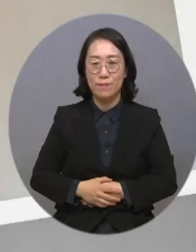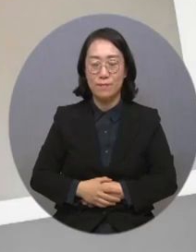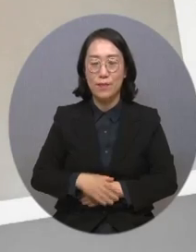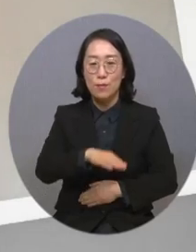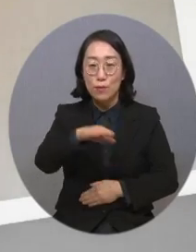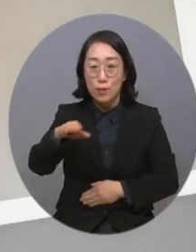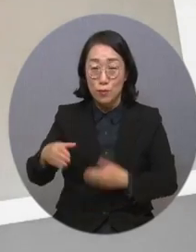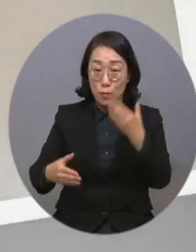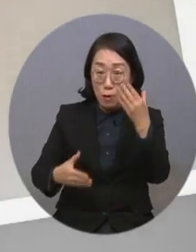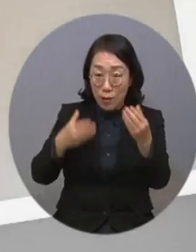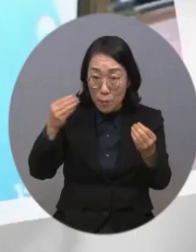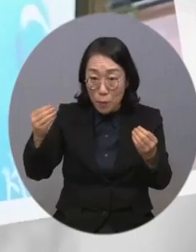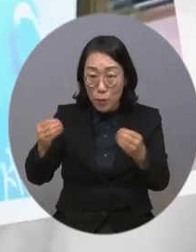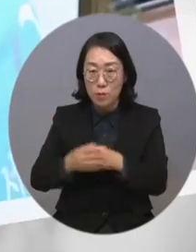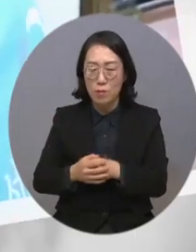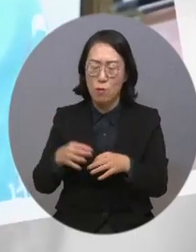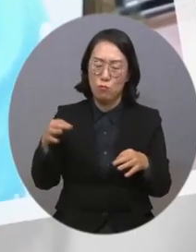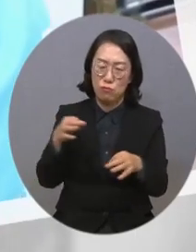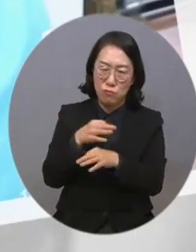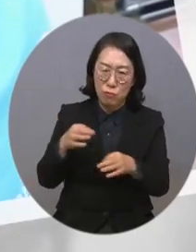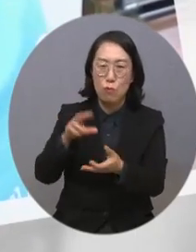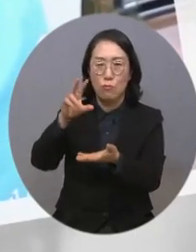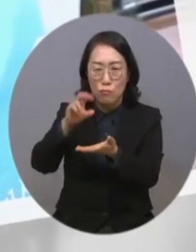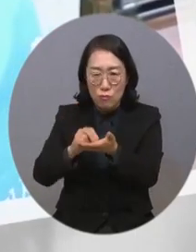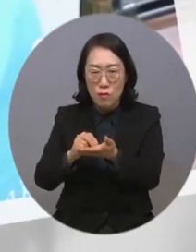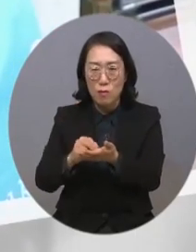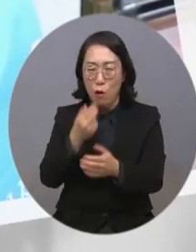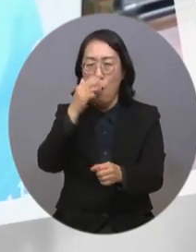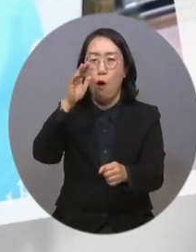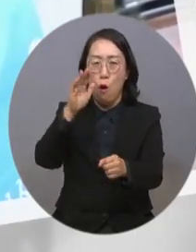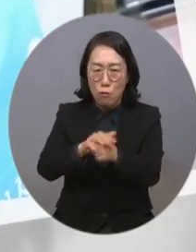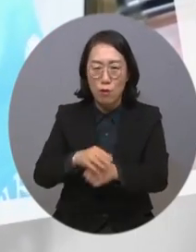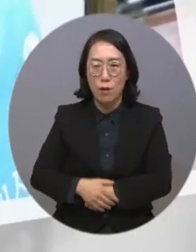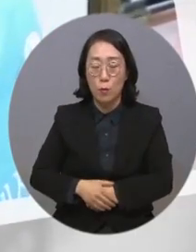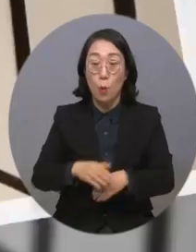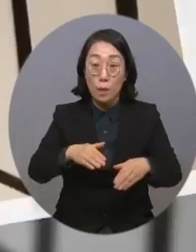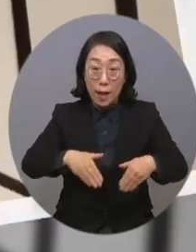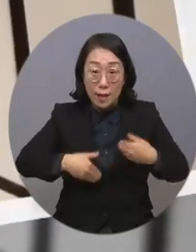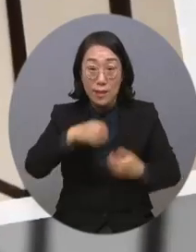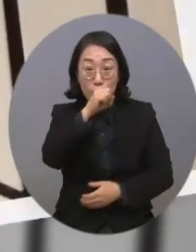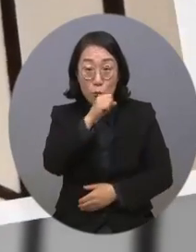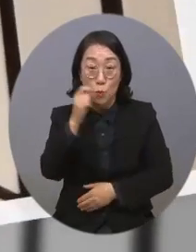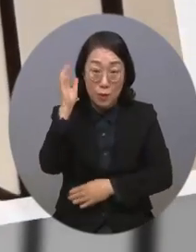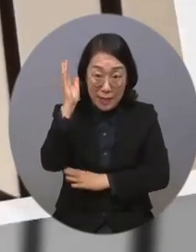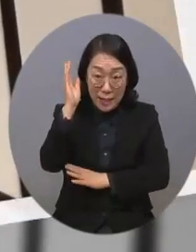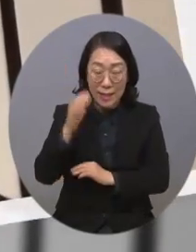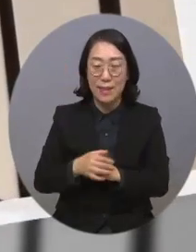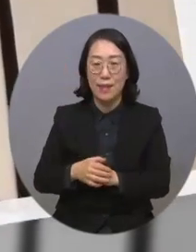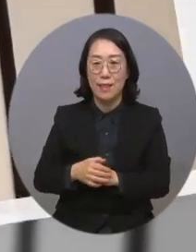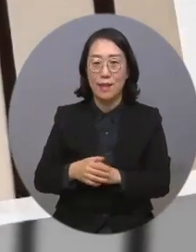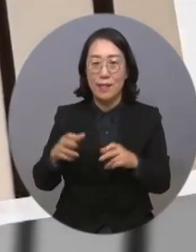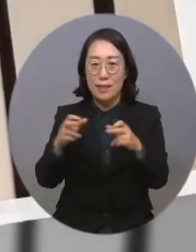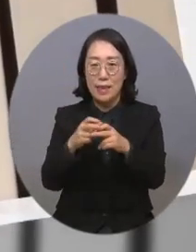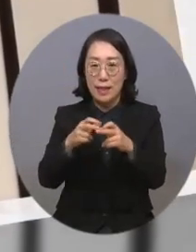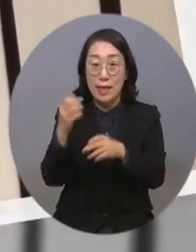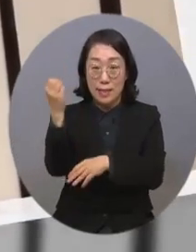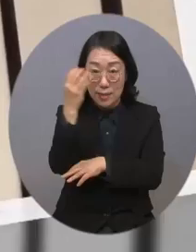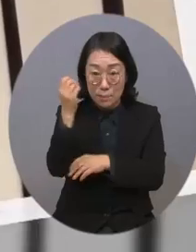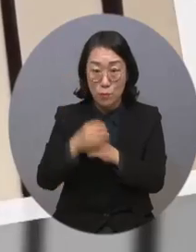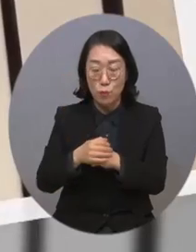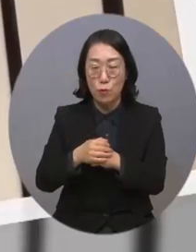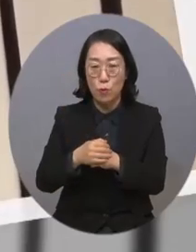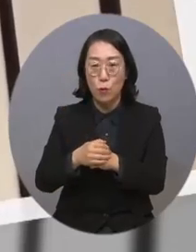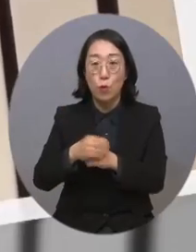우리 주변에서 일어나는 불공정한 사례부터 억울한 사연, 따뜻한 미담까지 장애인신문과